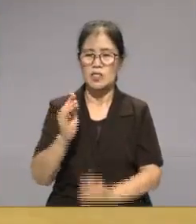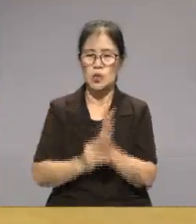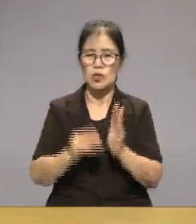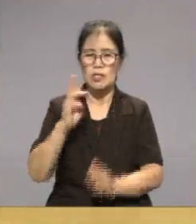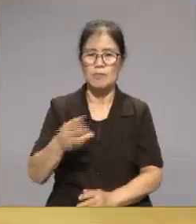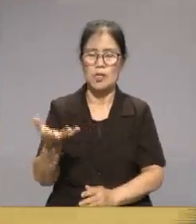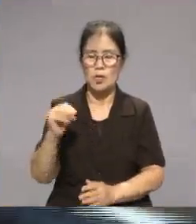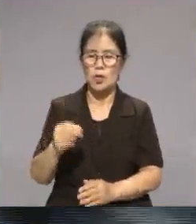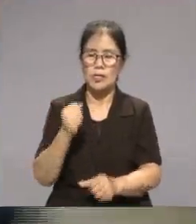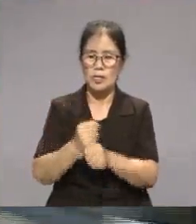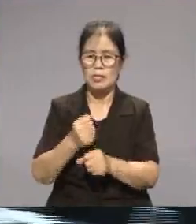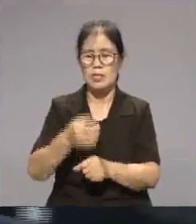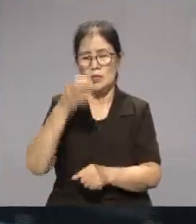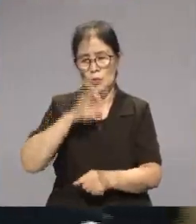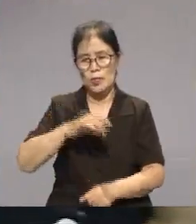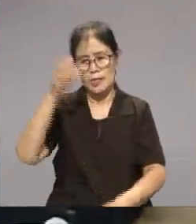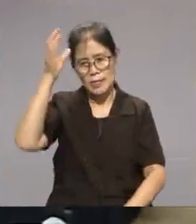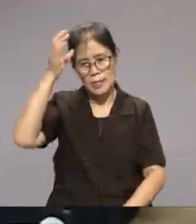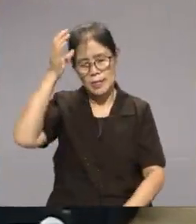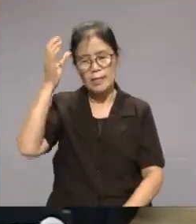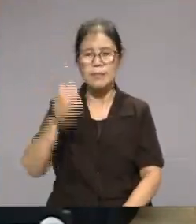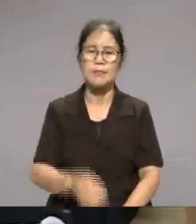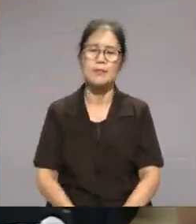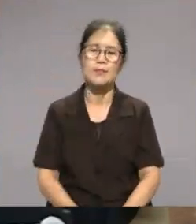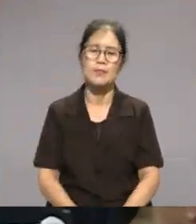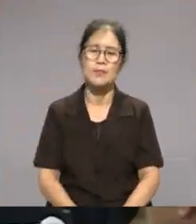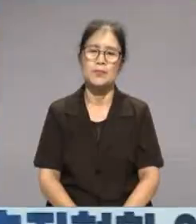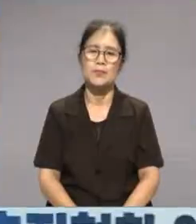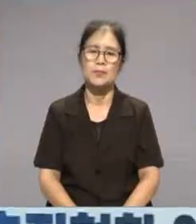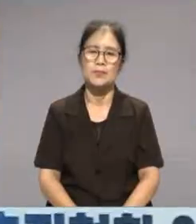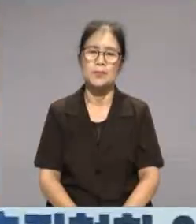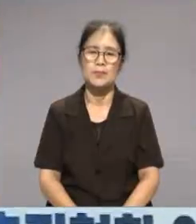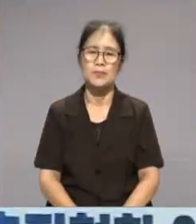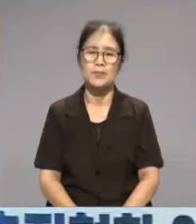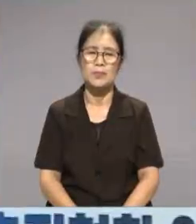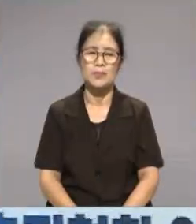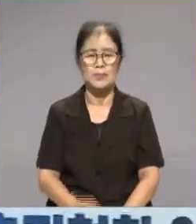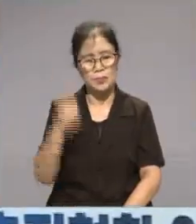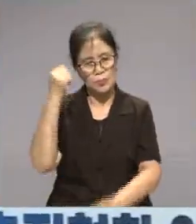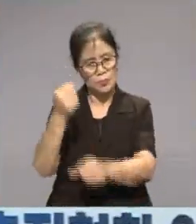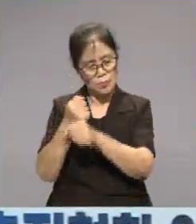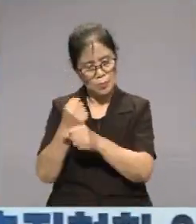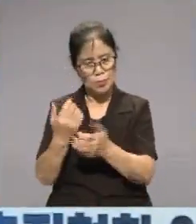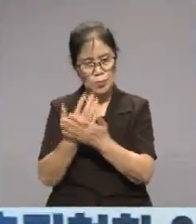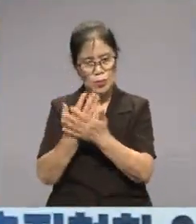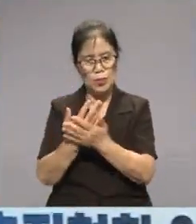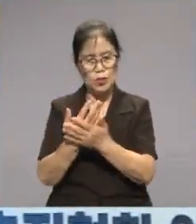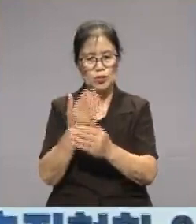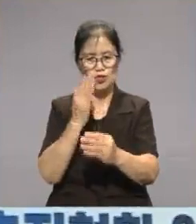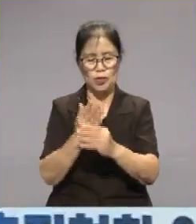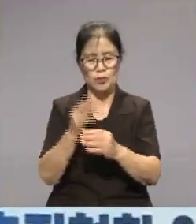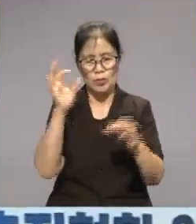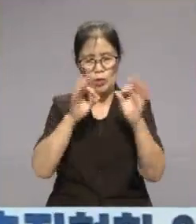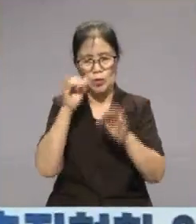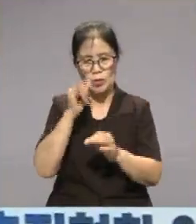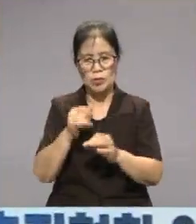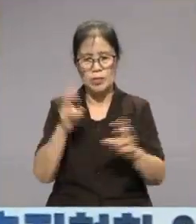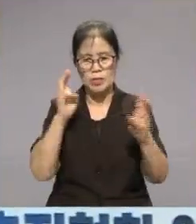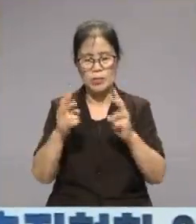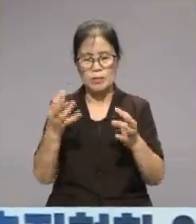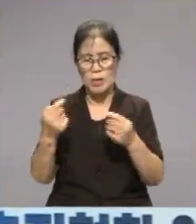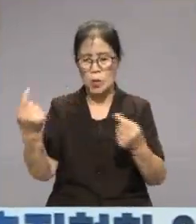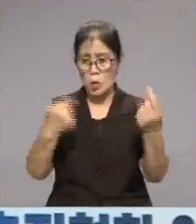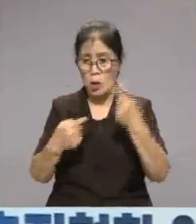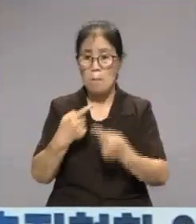생산 유발 효과를 기대하고 있습니다. R&D 기업 위주로 좀 현재 찾고 있고 그런 기업들이 많이 다녀가고 있기